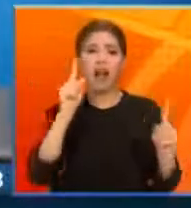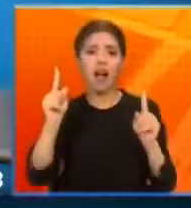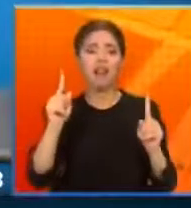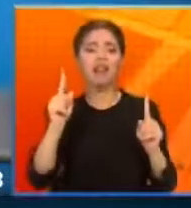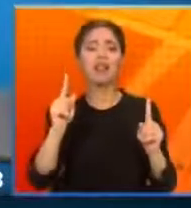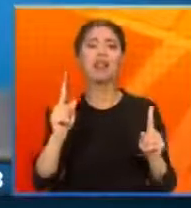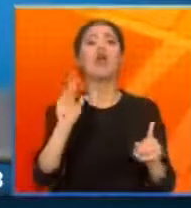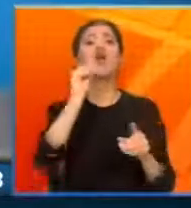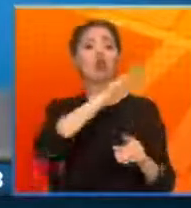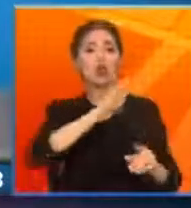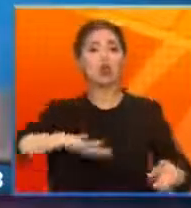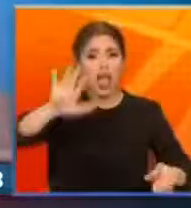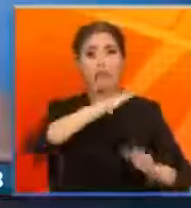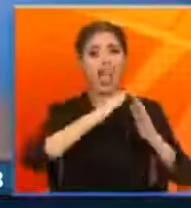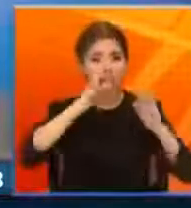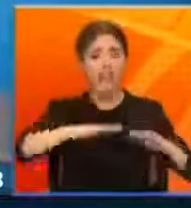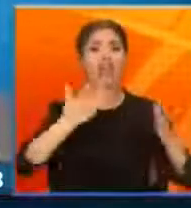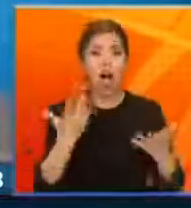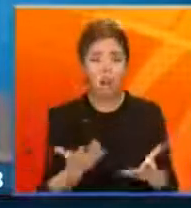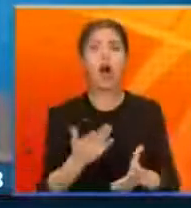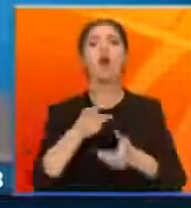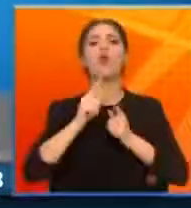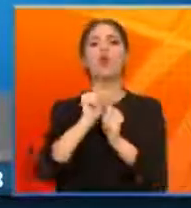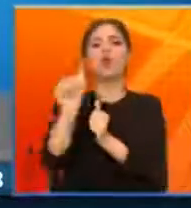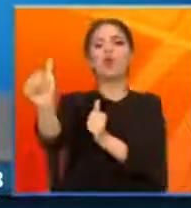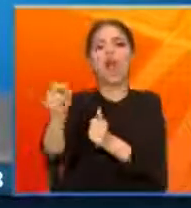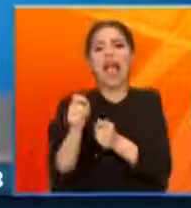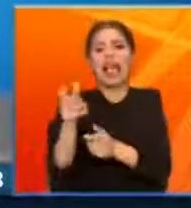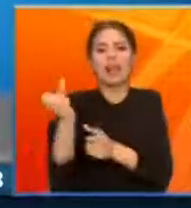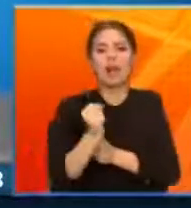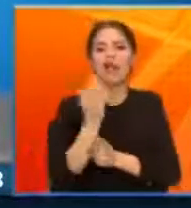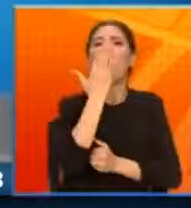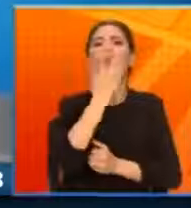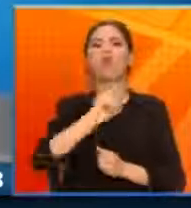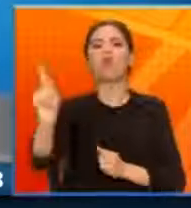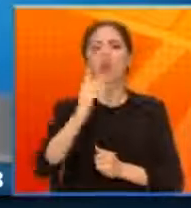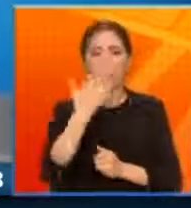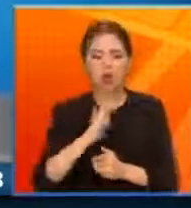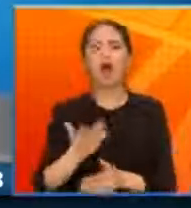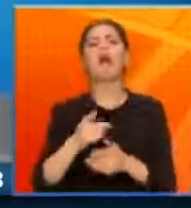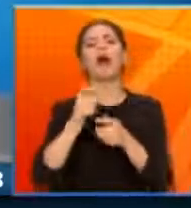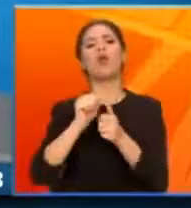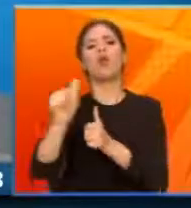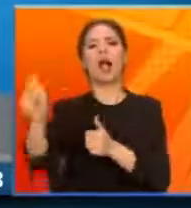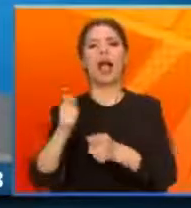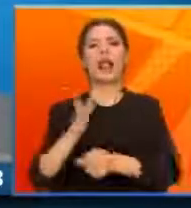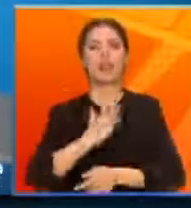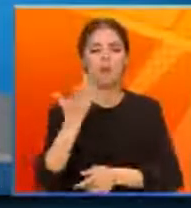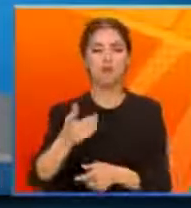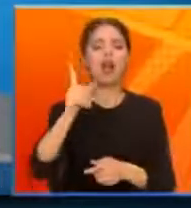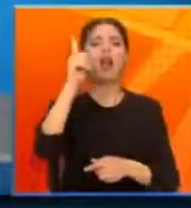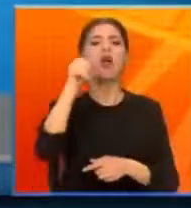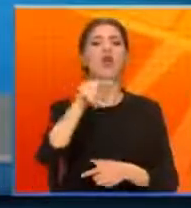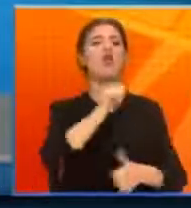yine evde olacak ama uzaktan eğitim alacaklar. Yani okula gidilmeyecek ama eğitim devam edecek. İlk orta ve liselerde böyle.